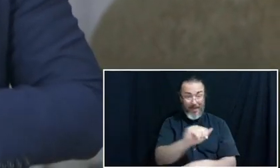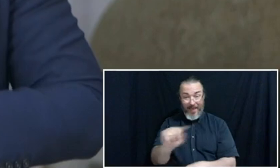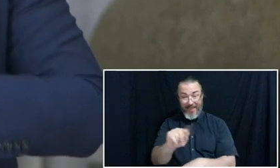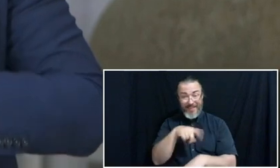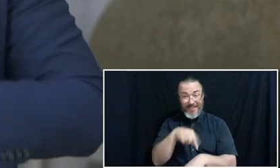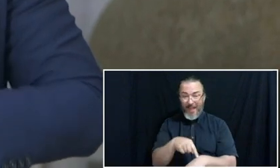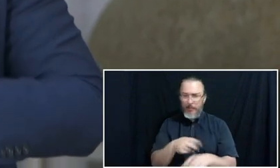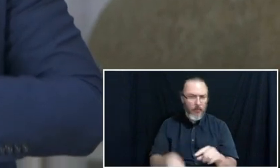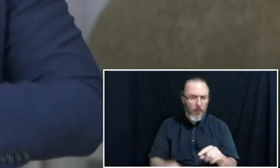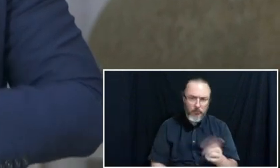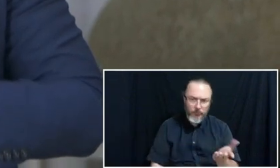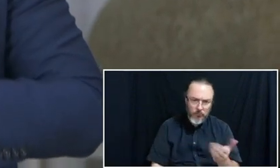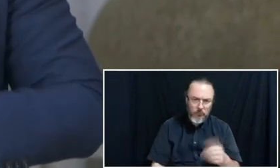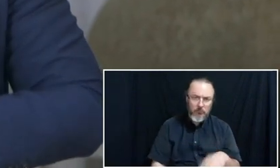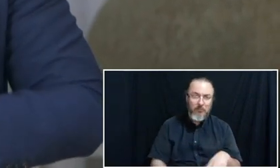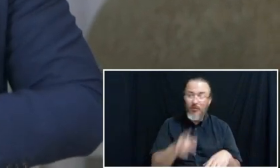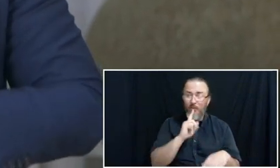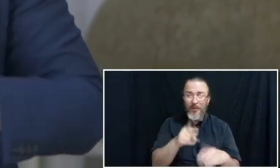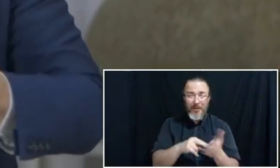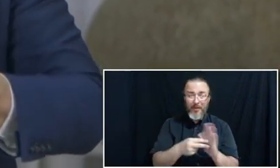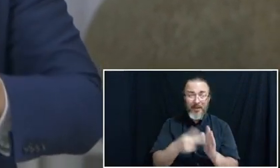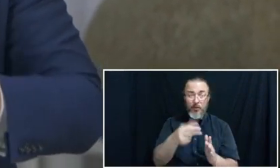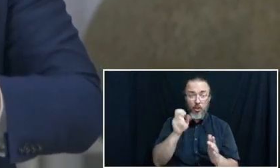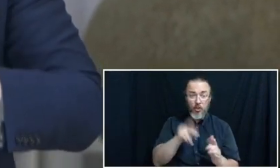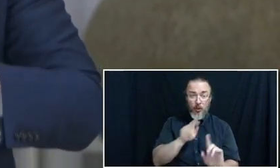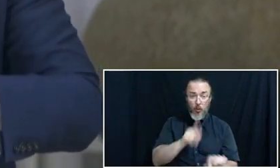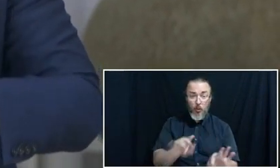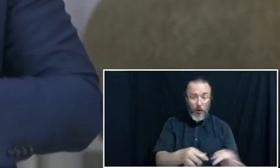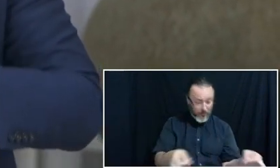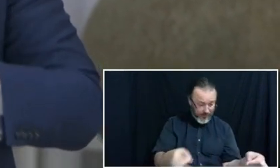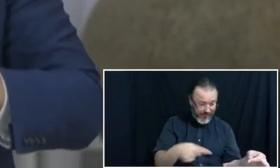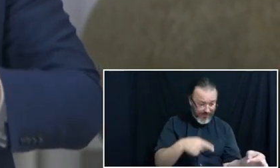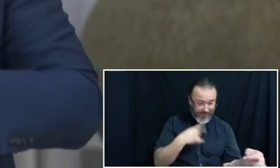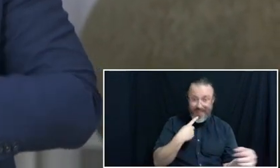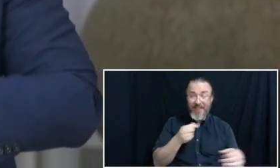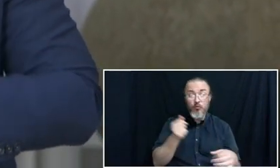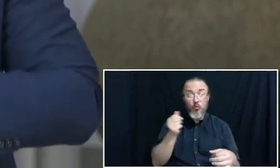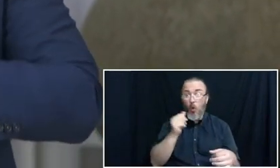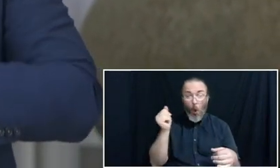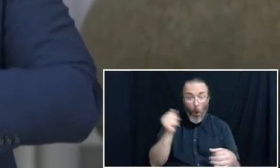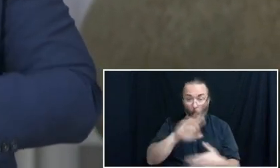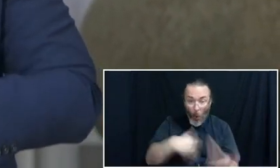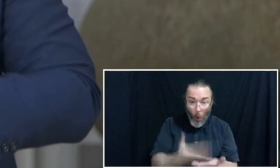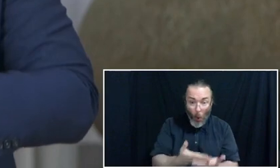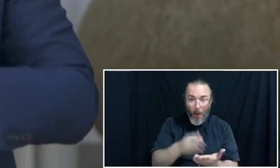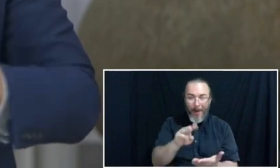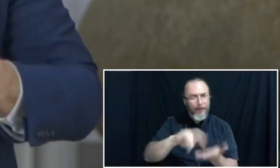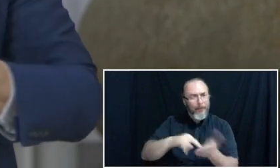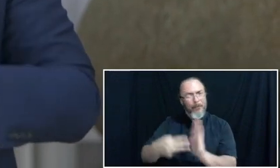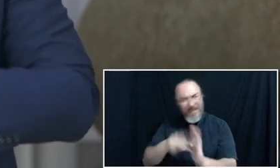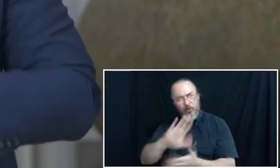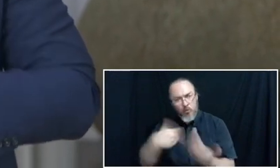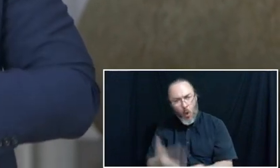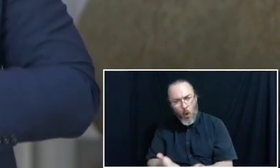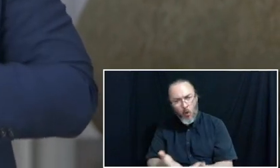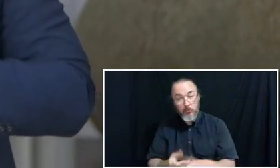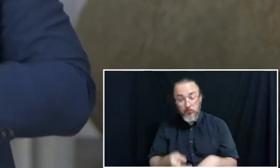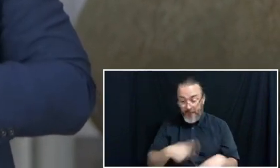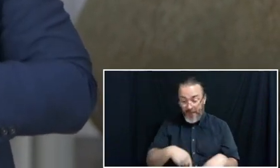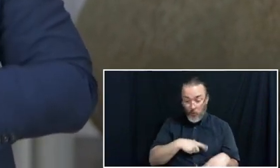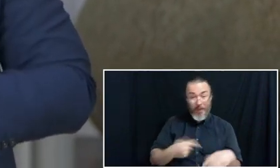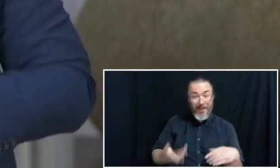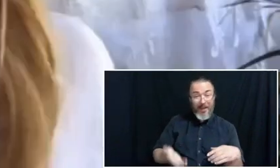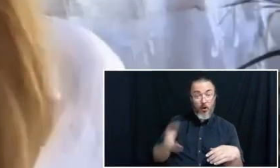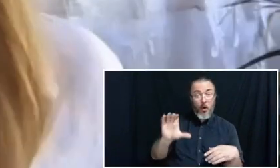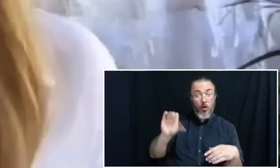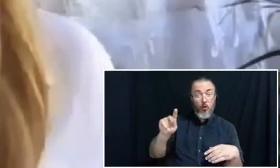s'adapter aux différentes compétences et aux différentes exigences d'acquisition de connaissances des élèves.